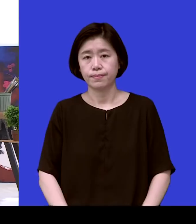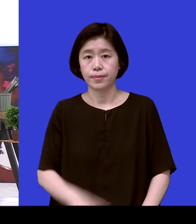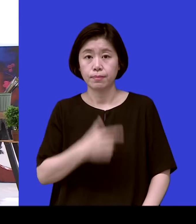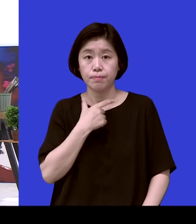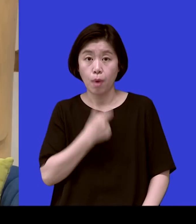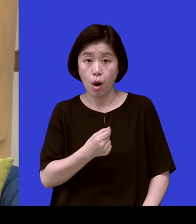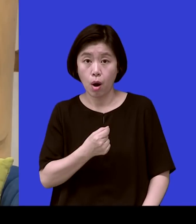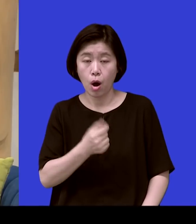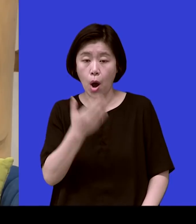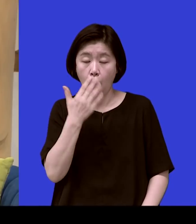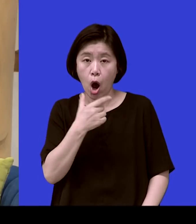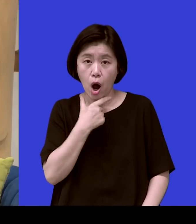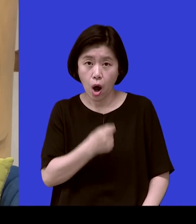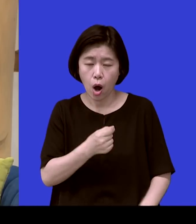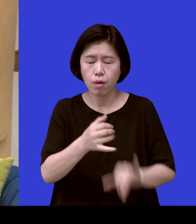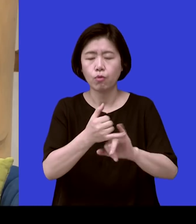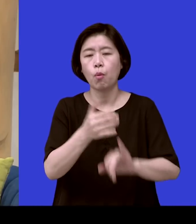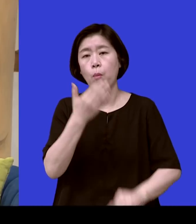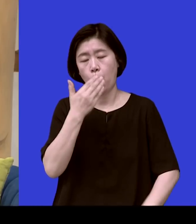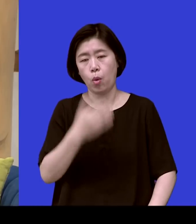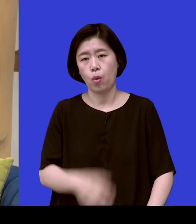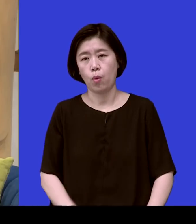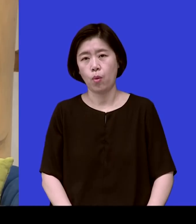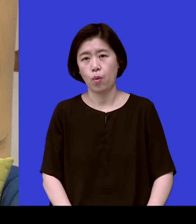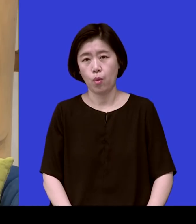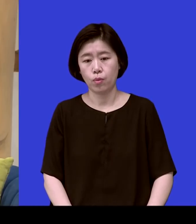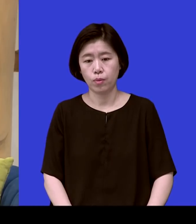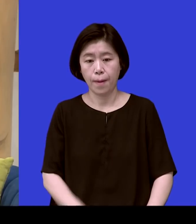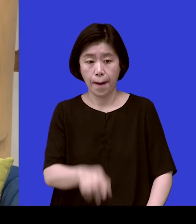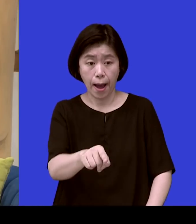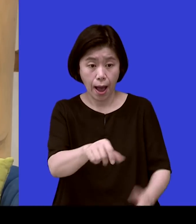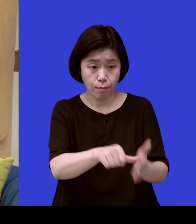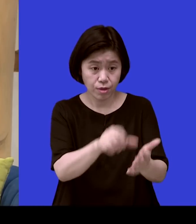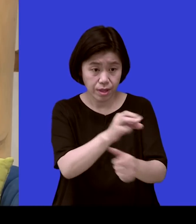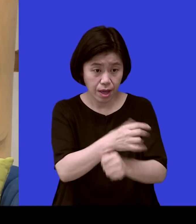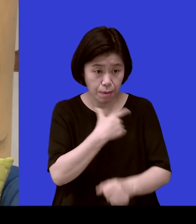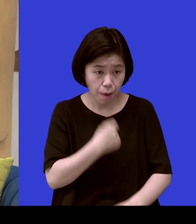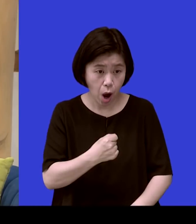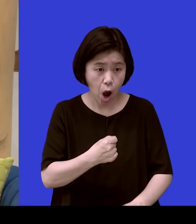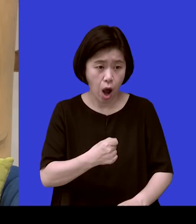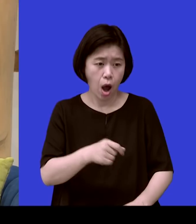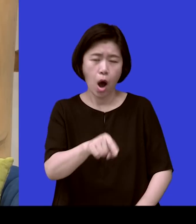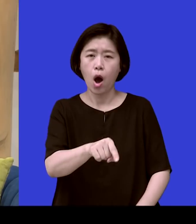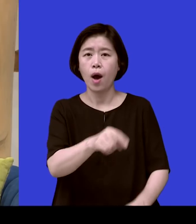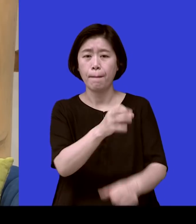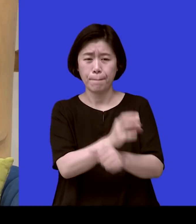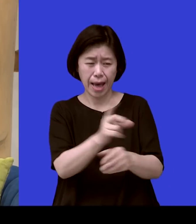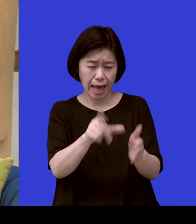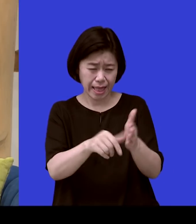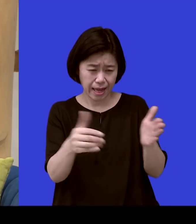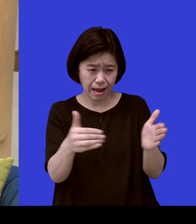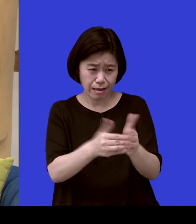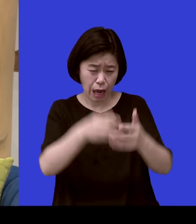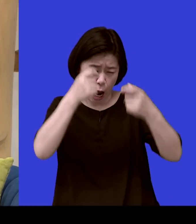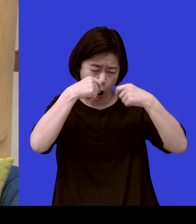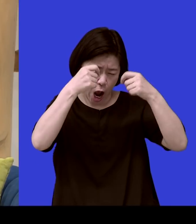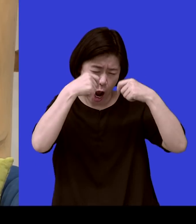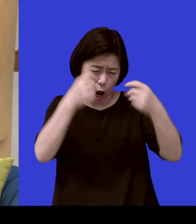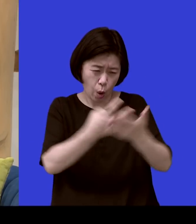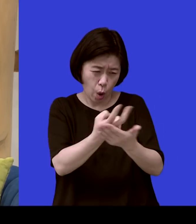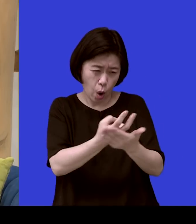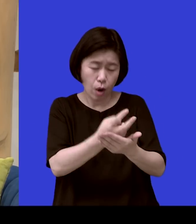먹어야 되고요. 네. 갖고 싶은 거는 그 자리에서 울고불고 집에 따라오지 않아서 결국엔 사줘야